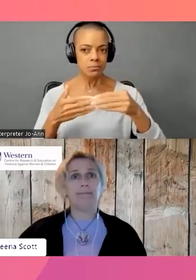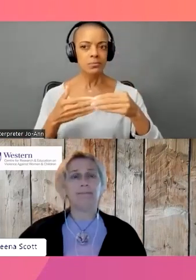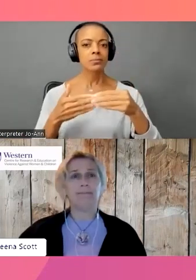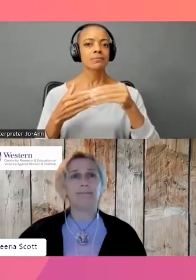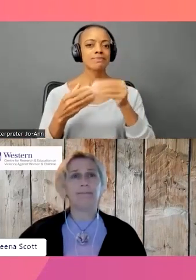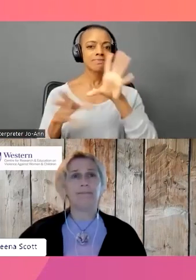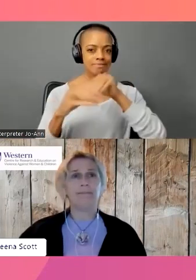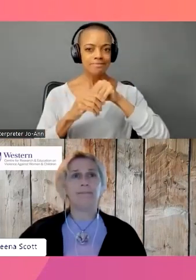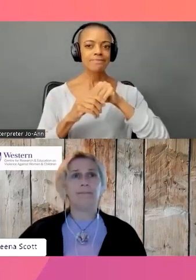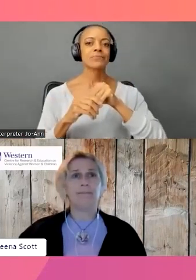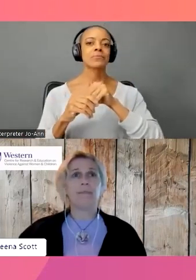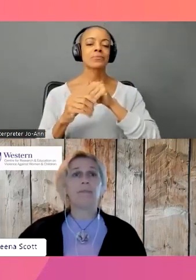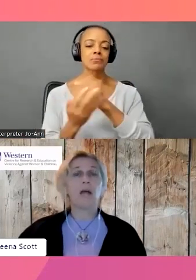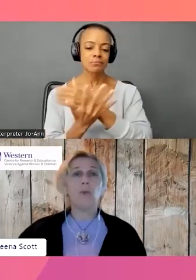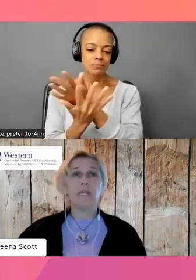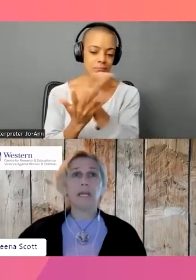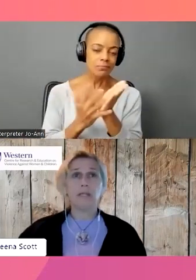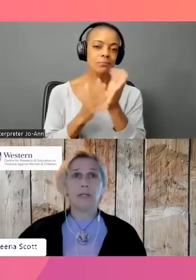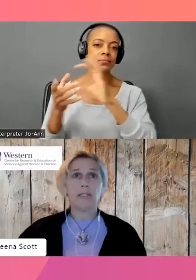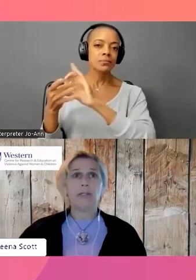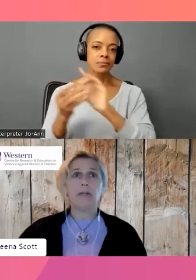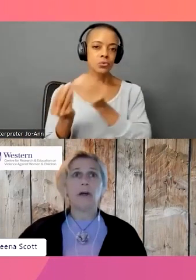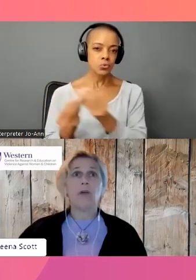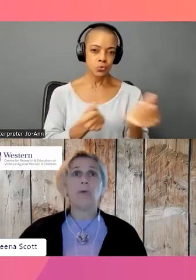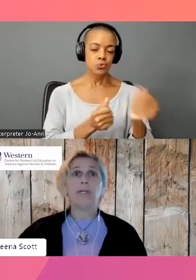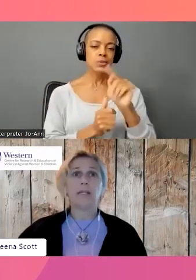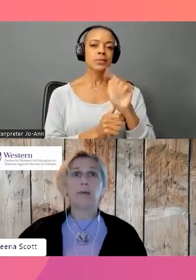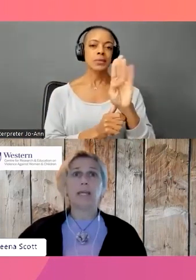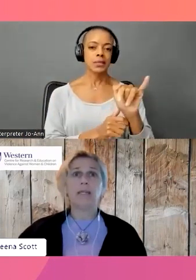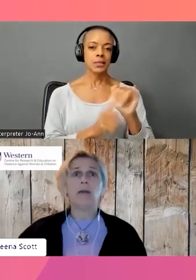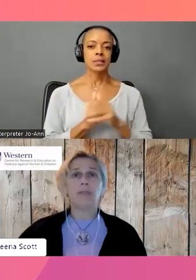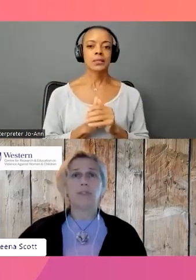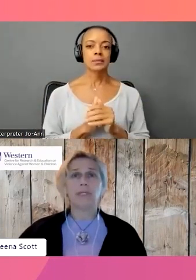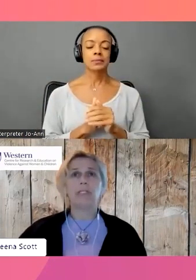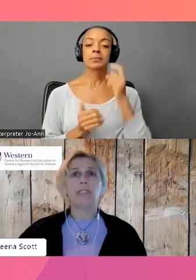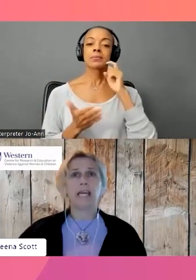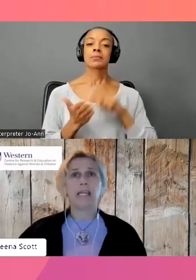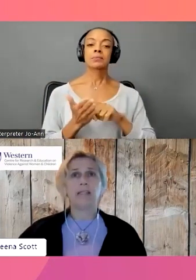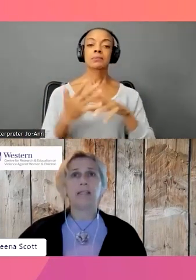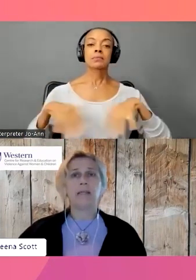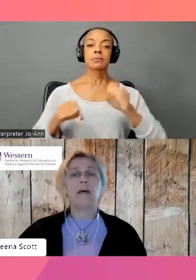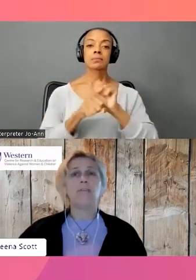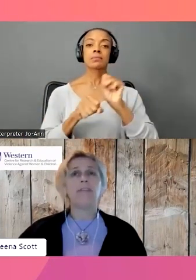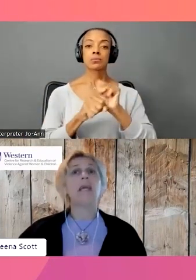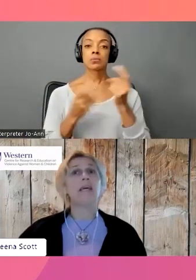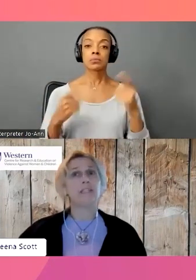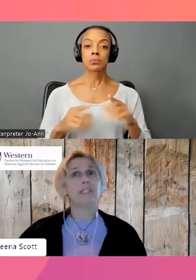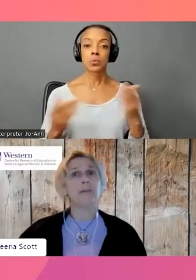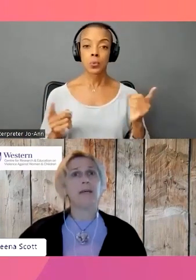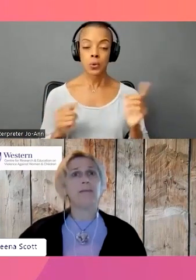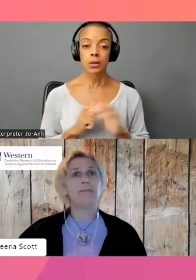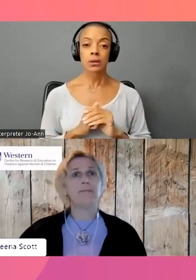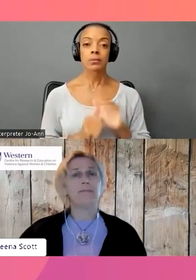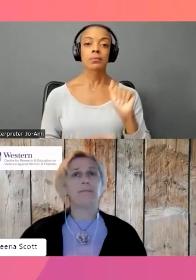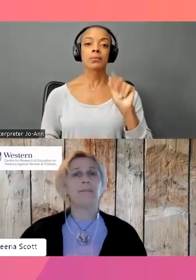compte des traumatismes crâniens et dirigées par des survivants et survivantes. Je tiens à souligner que notre travail se situe sur les